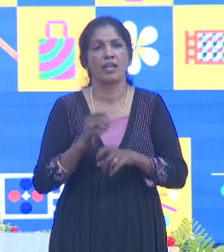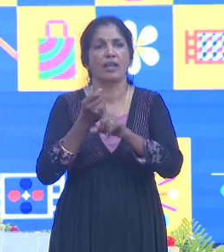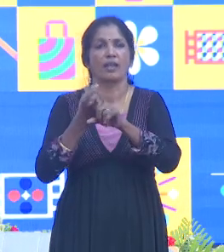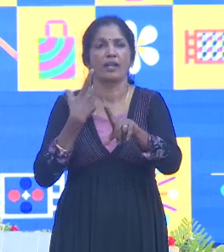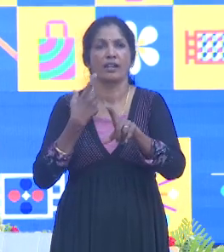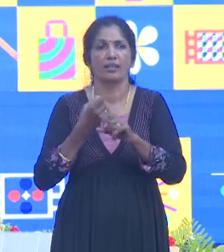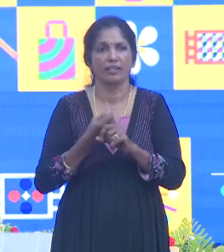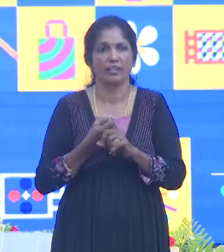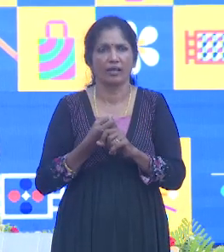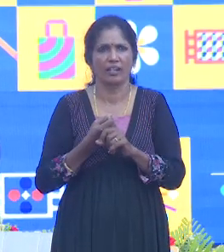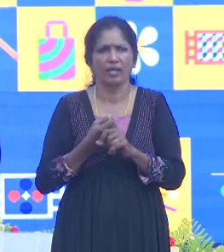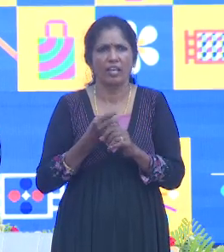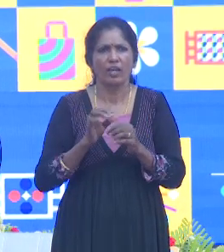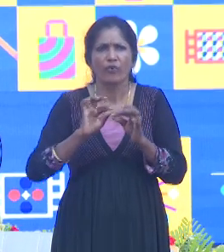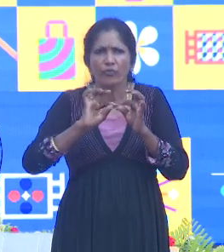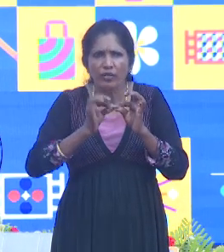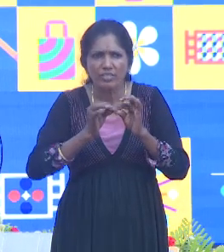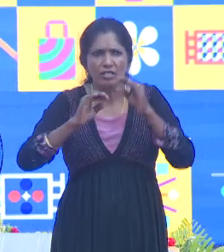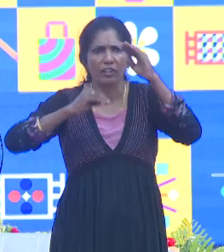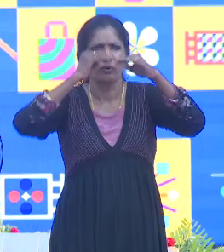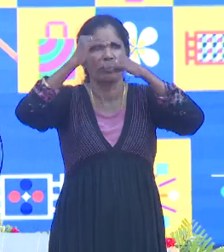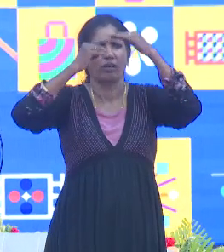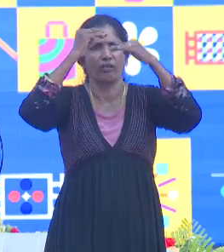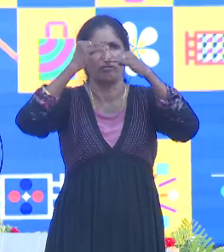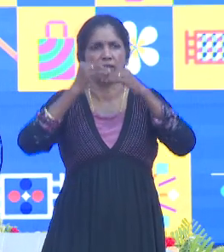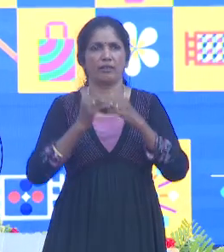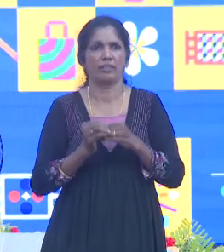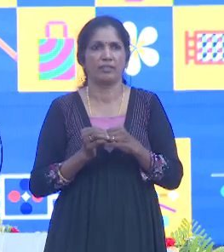കേരളത്തിൻ്റെ സുസ്ഥിര വികസനത്തിൽ